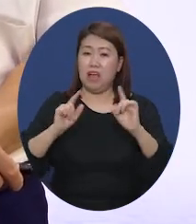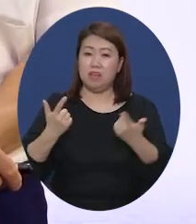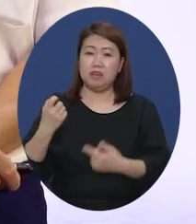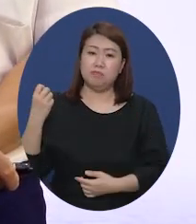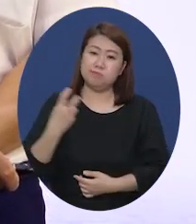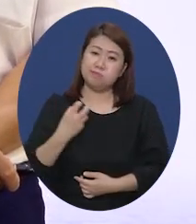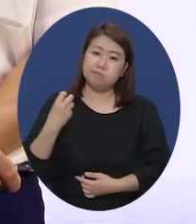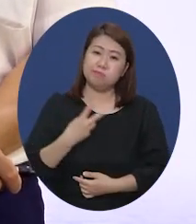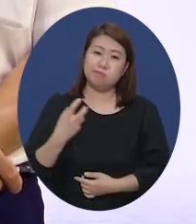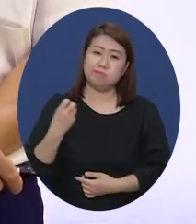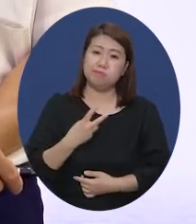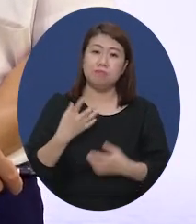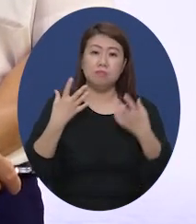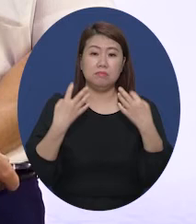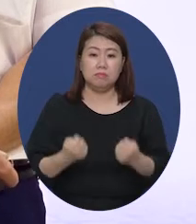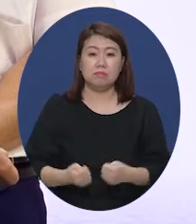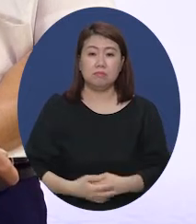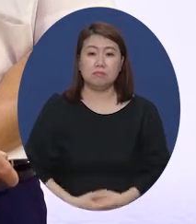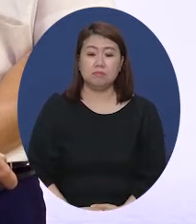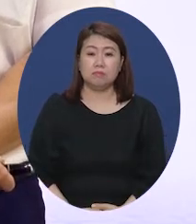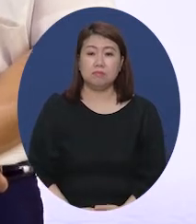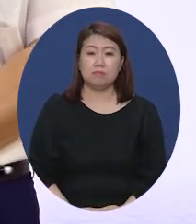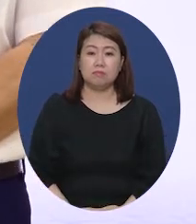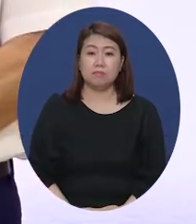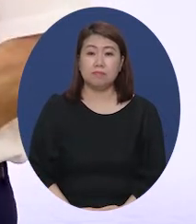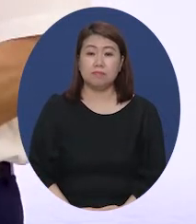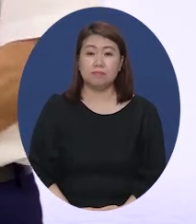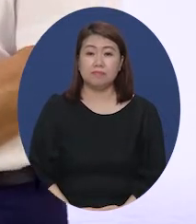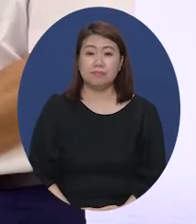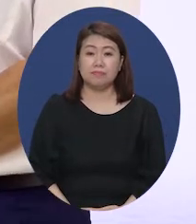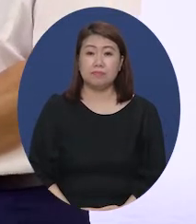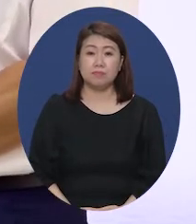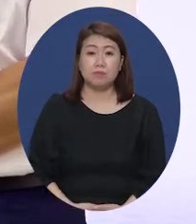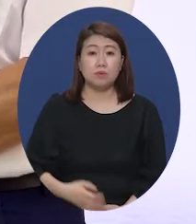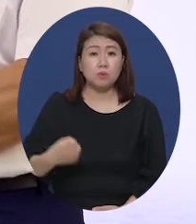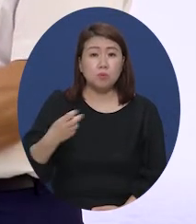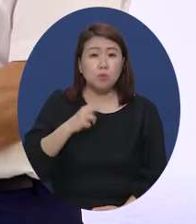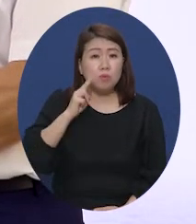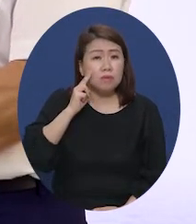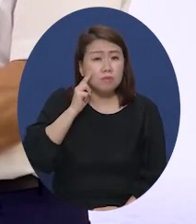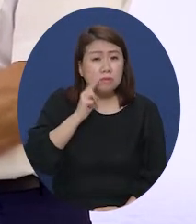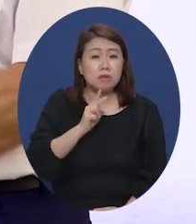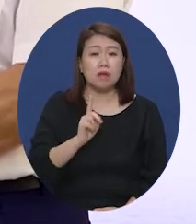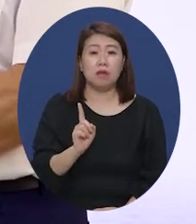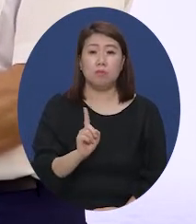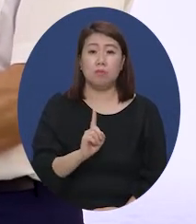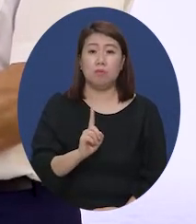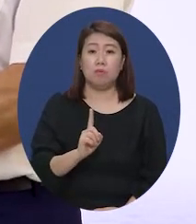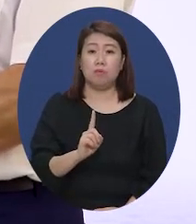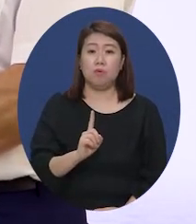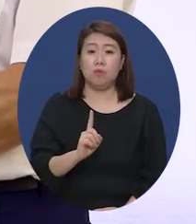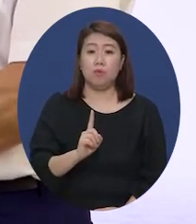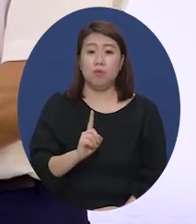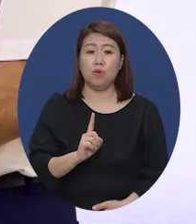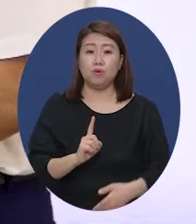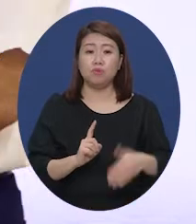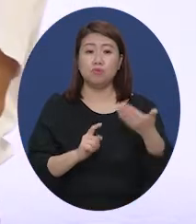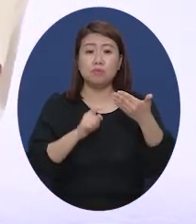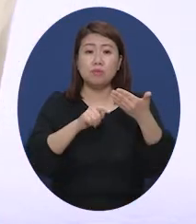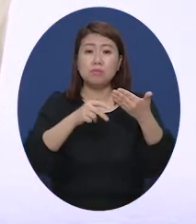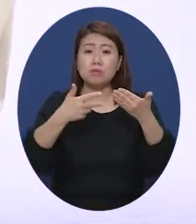이 비일비재하게 발생하고 있다는 겁니다. 그 다음 보면 이게 또 심각합니다. 보면은 브라질 북부지방